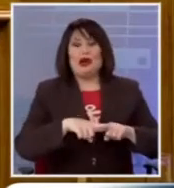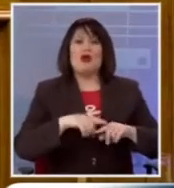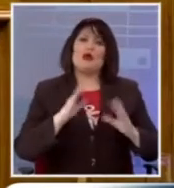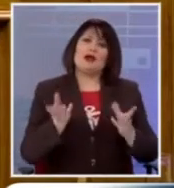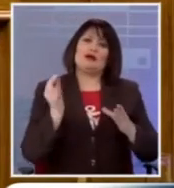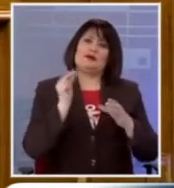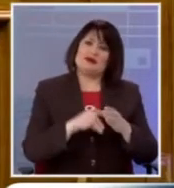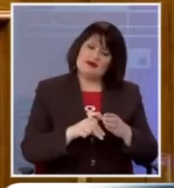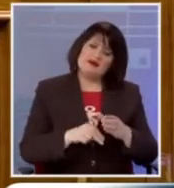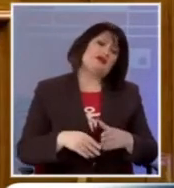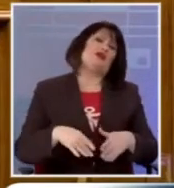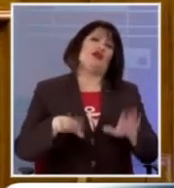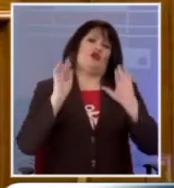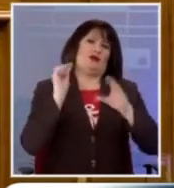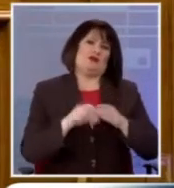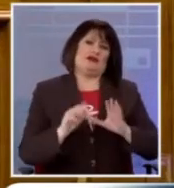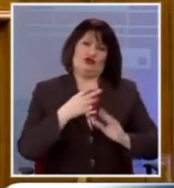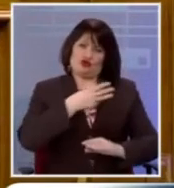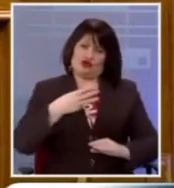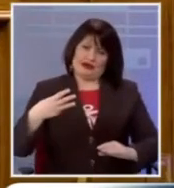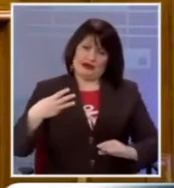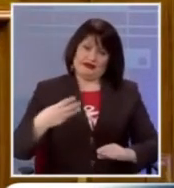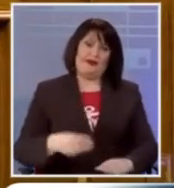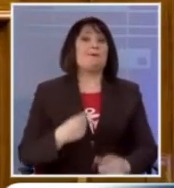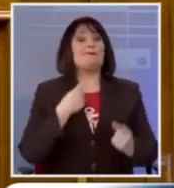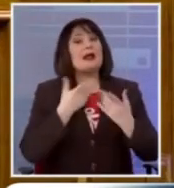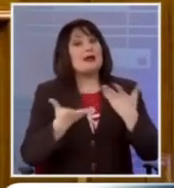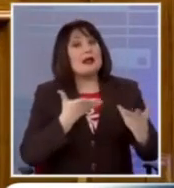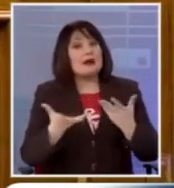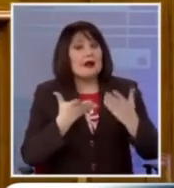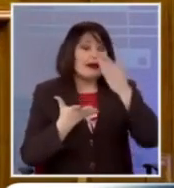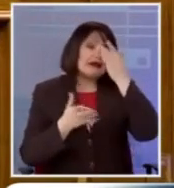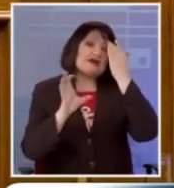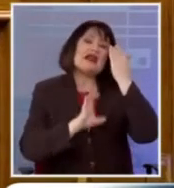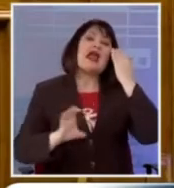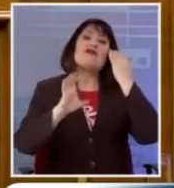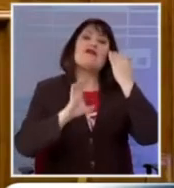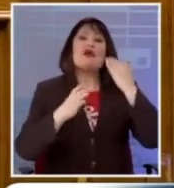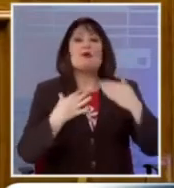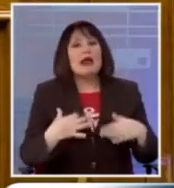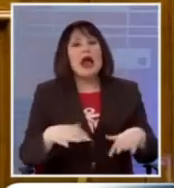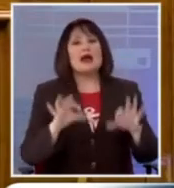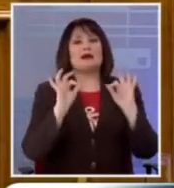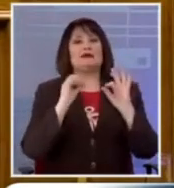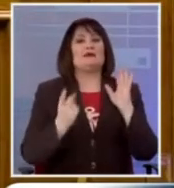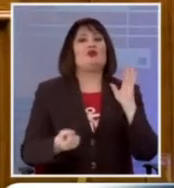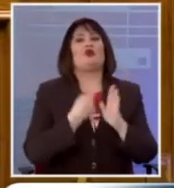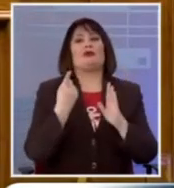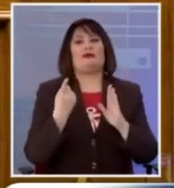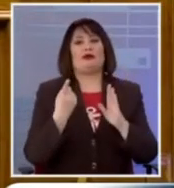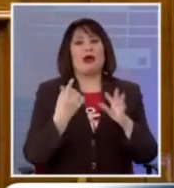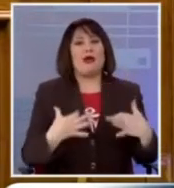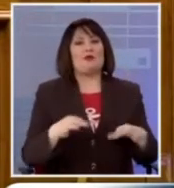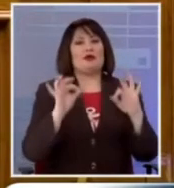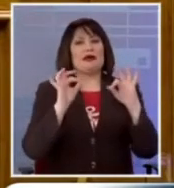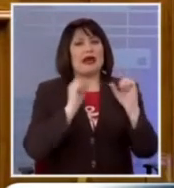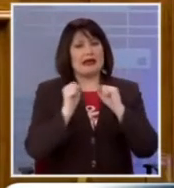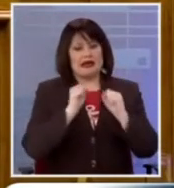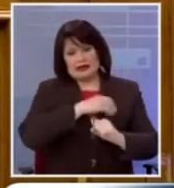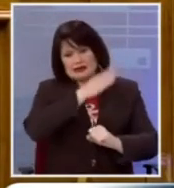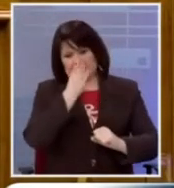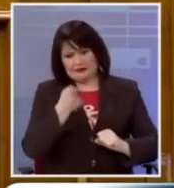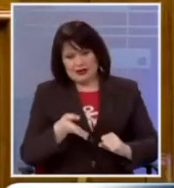ψήφισε είτε δεν μας ψήφισε. Η διαπραγμάτευση με τους Ευρωπαίους εταίρους ξεκίνησε. Για πρώτη φορά από την αρχή της κρίσης ακούγεται